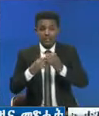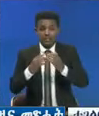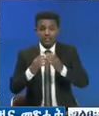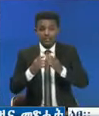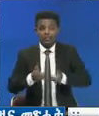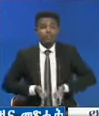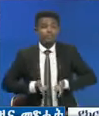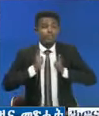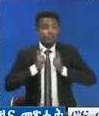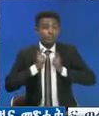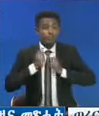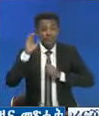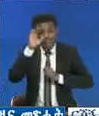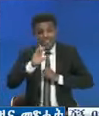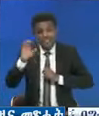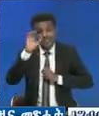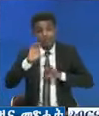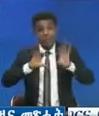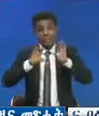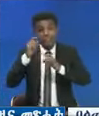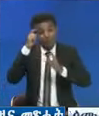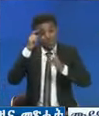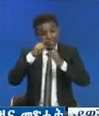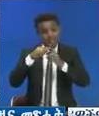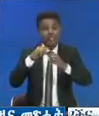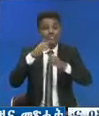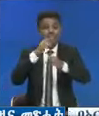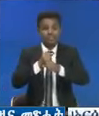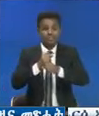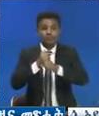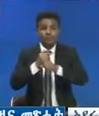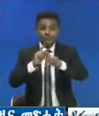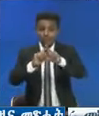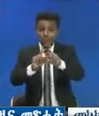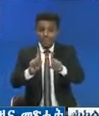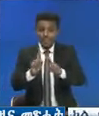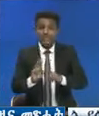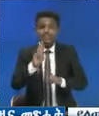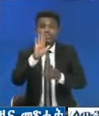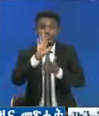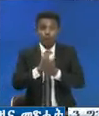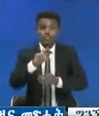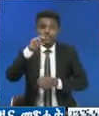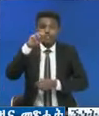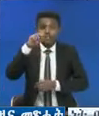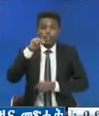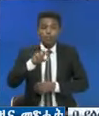አሰሳ ማካሄድ ነው። እኛ በቅድ የያዝ ነው። በተለይ ሰሜን ሸዋ፣ ደቡብ ወሎ፣ ሰሜን